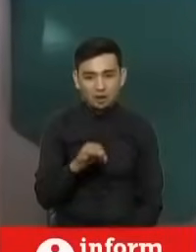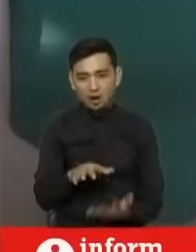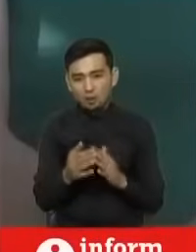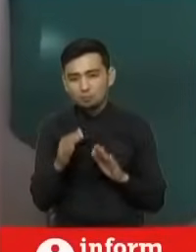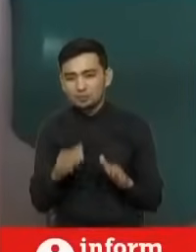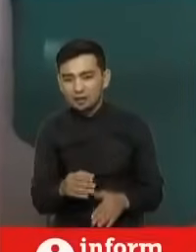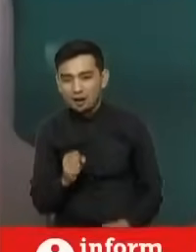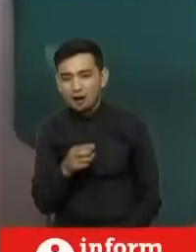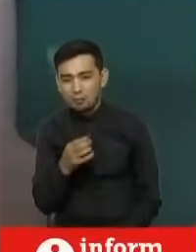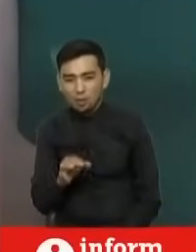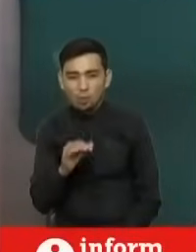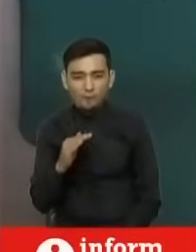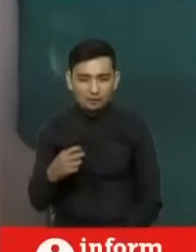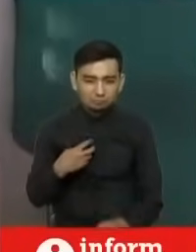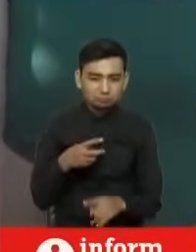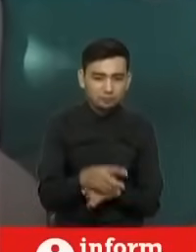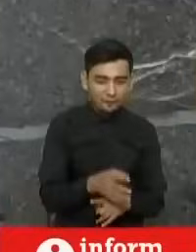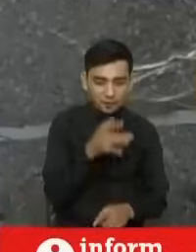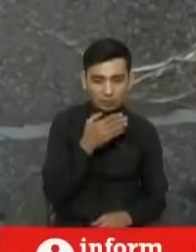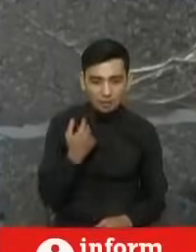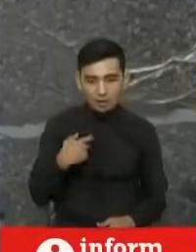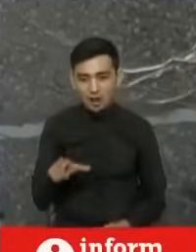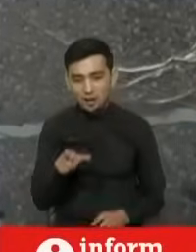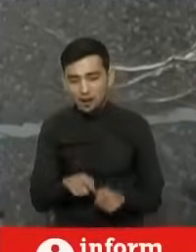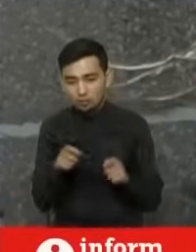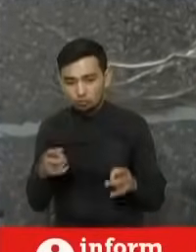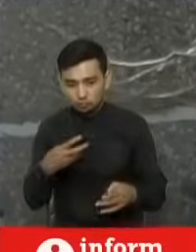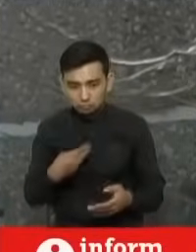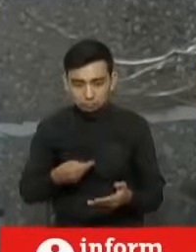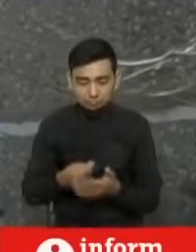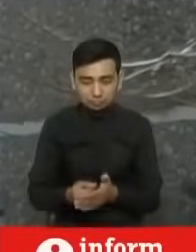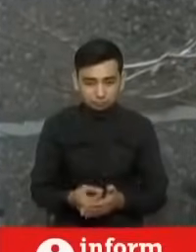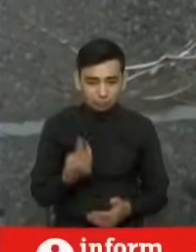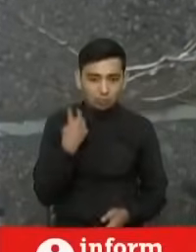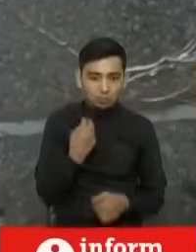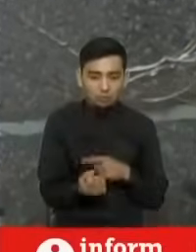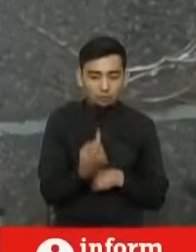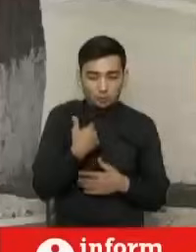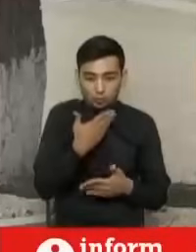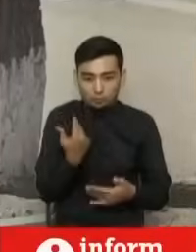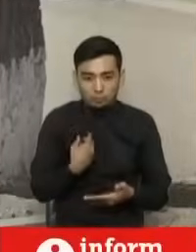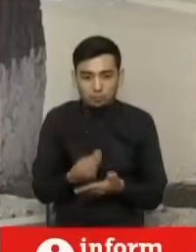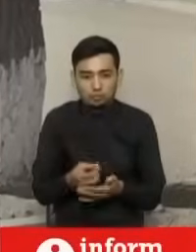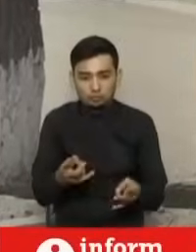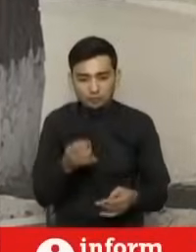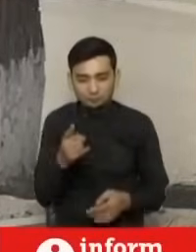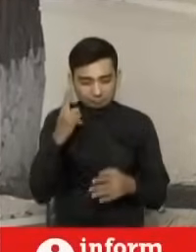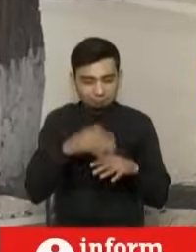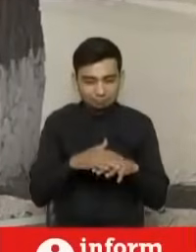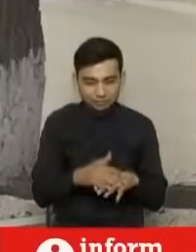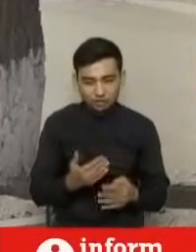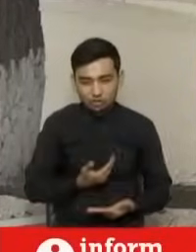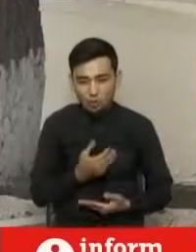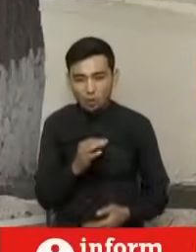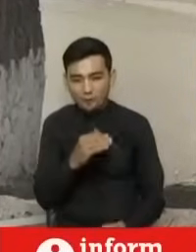ездить в Абай в офис компании, но срочно нужен доступ к карте, и они оплачивают несуществующие долги. Видимо, на это и расчет решили жители. В